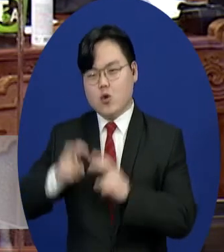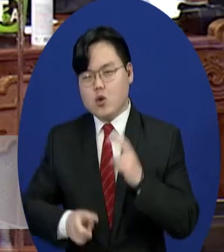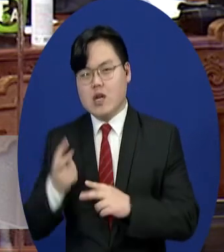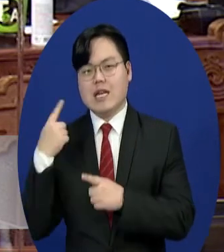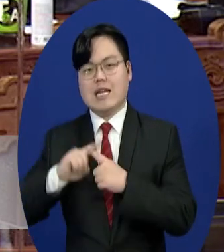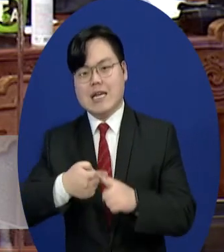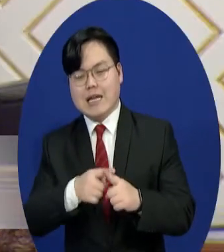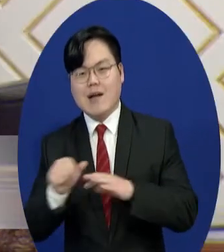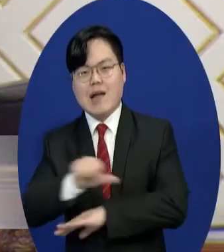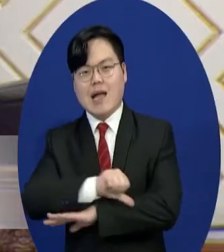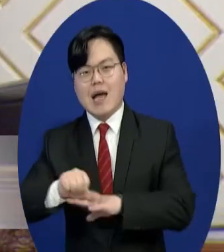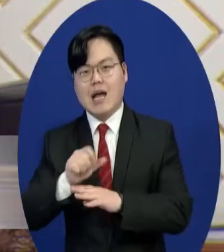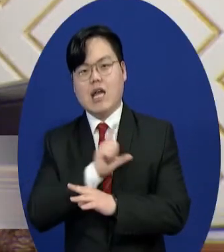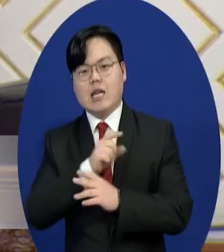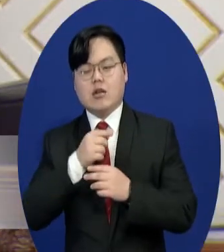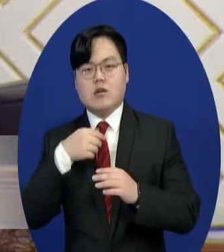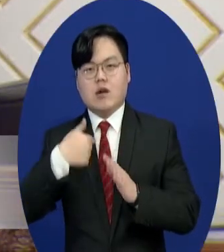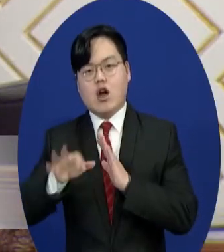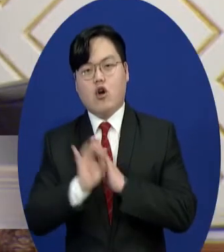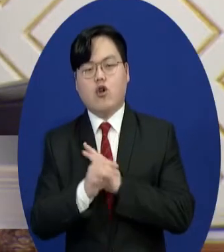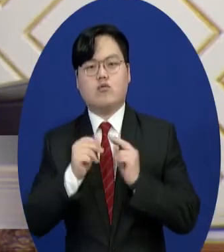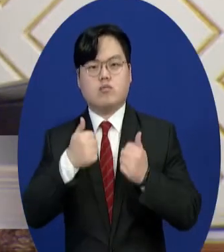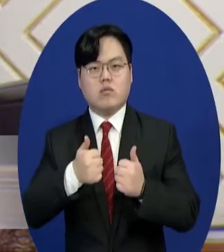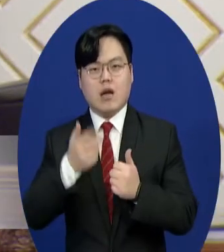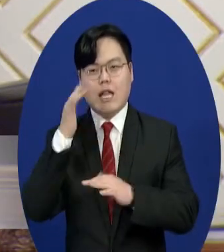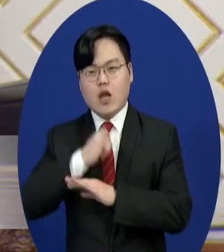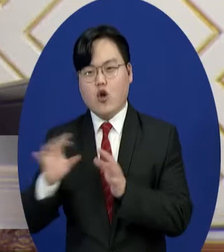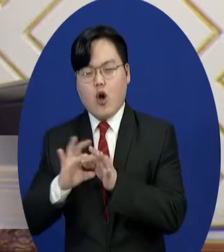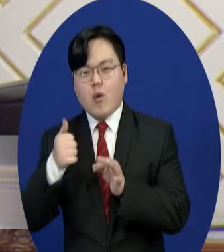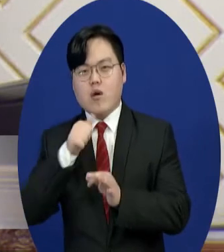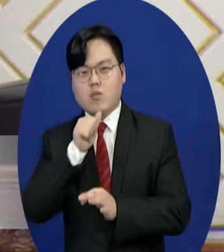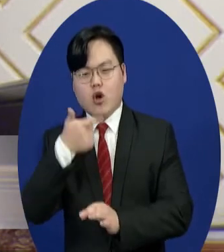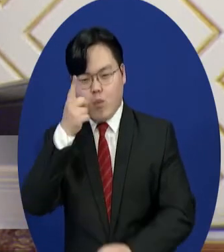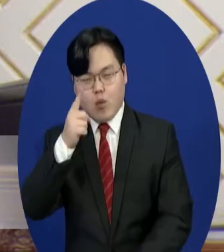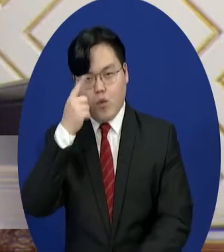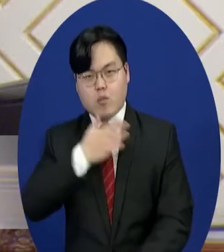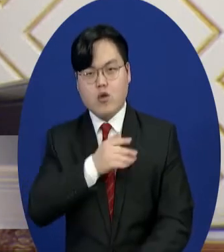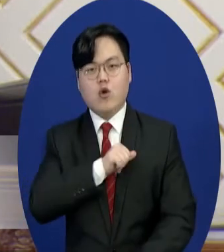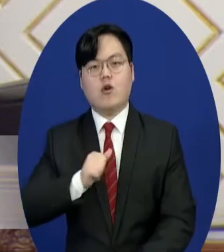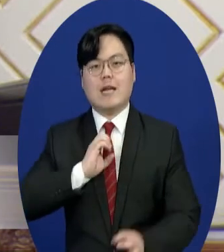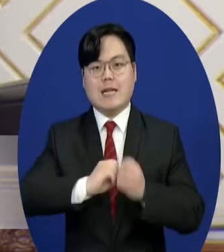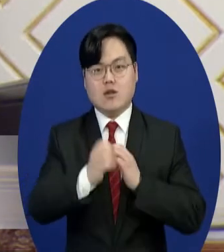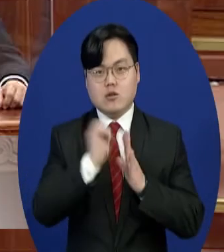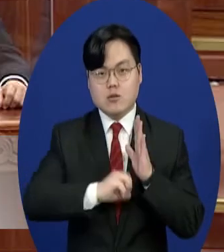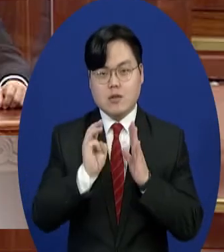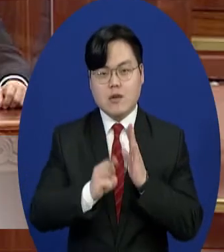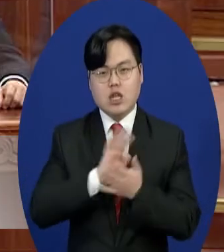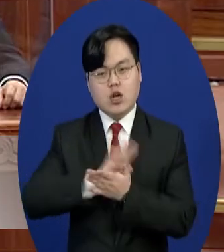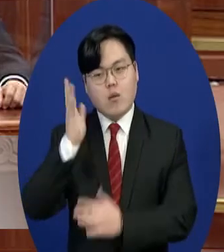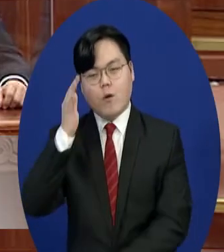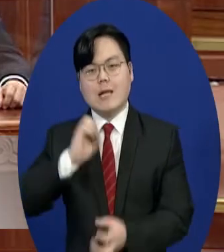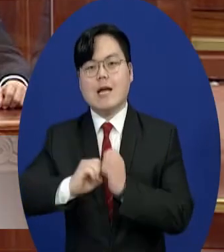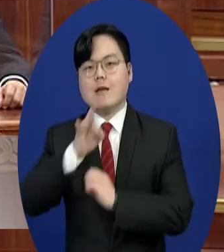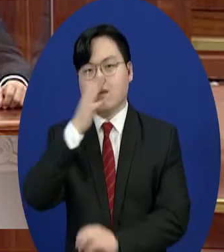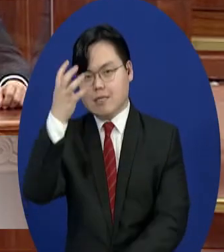гайлын нэвтрэлтэй нэмэгдүүлж, гаднаас хараат ус байх асуудлаа эренбэлж багасгахын чухал. Тиймээс ч засгийн газар шин сэргэлтийн бодлогыг хэрэгжүүлэхээр болж